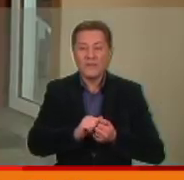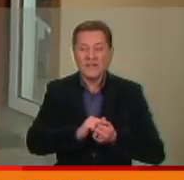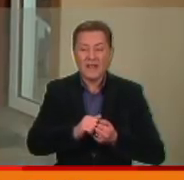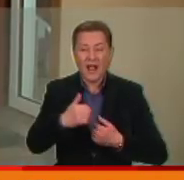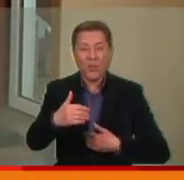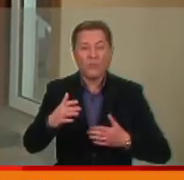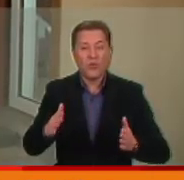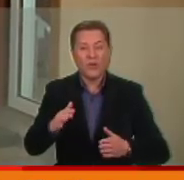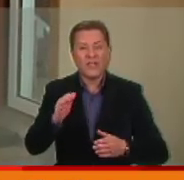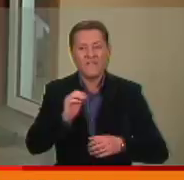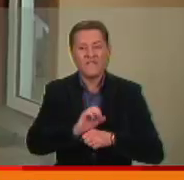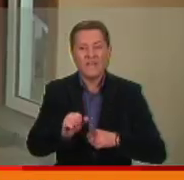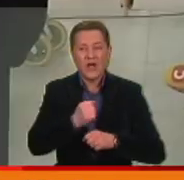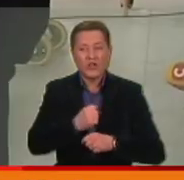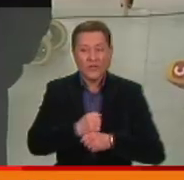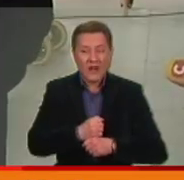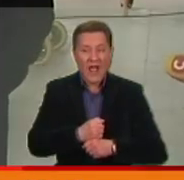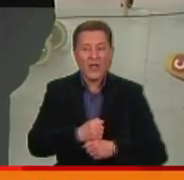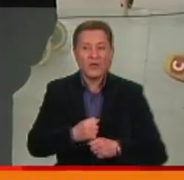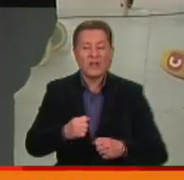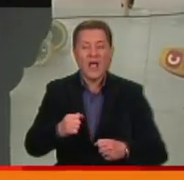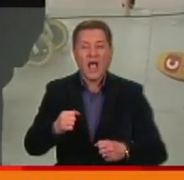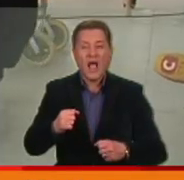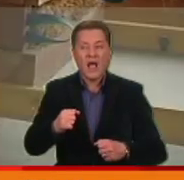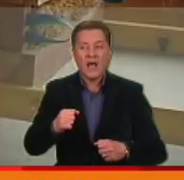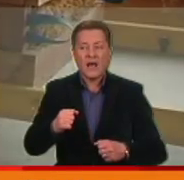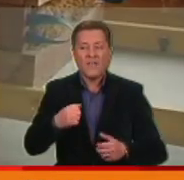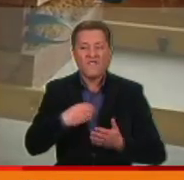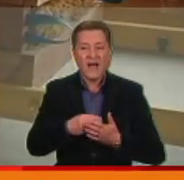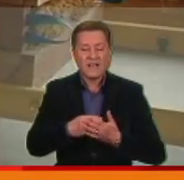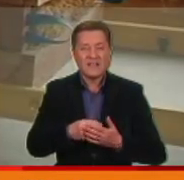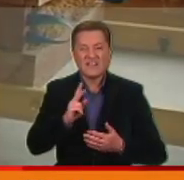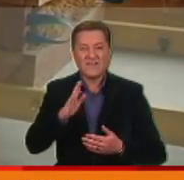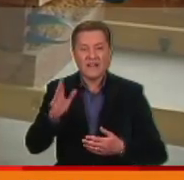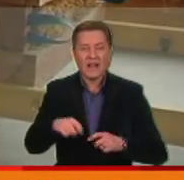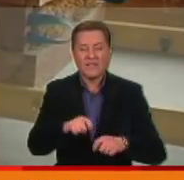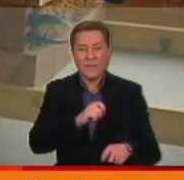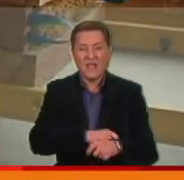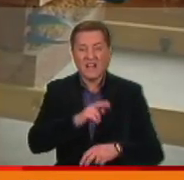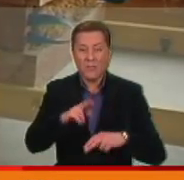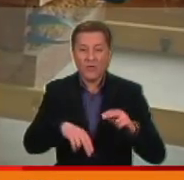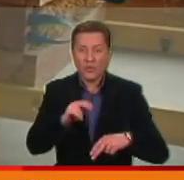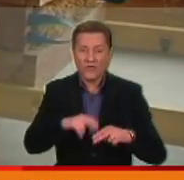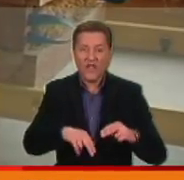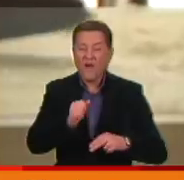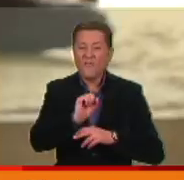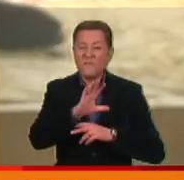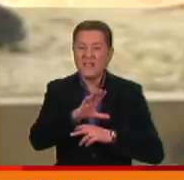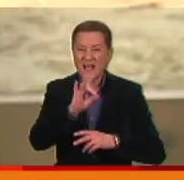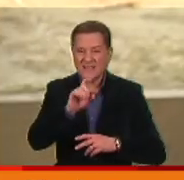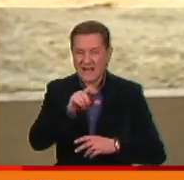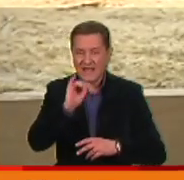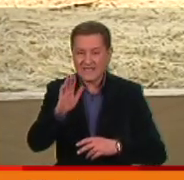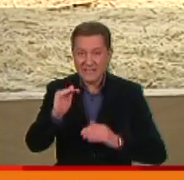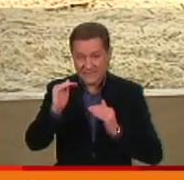домівок. Хизується, в Україні порівняно з Францією вдалося зменшити вартість квадратного метра побудованого аж у 15-ро